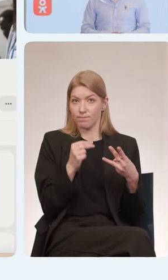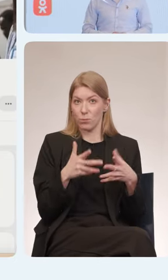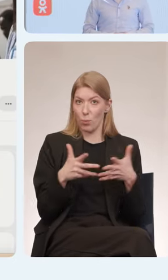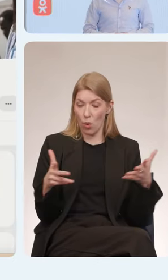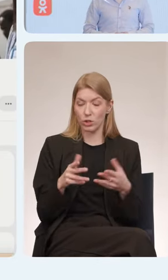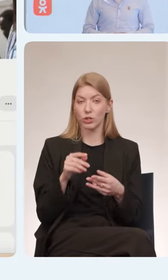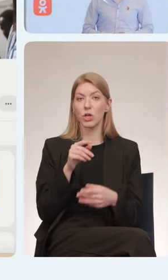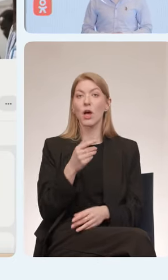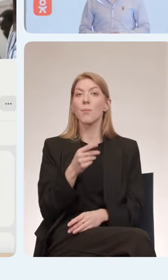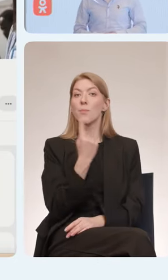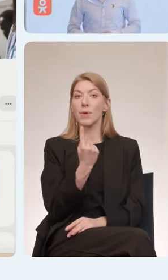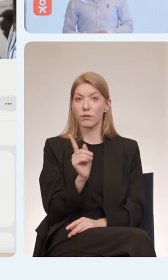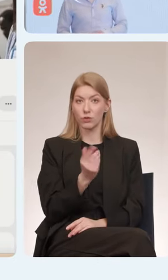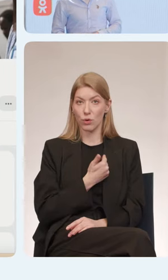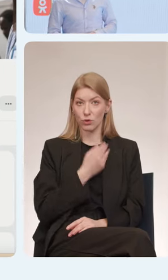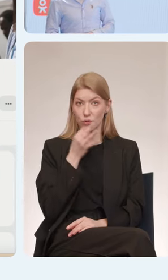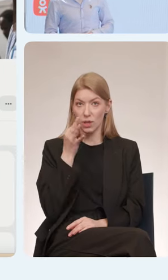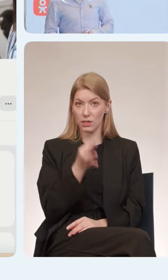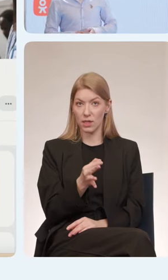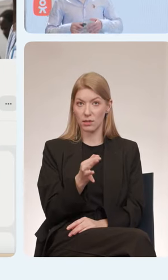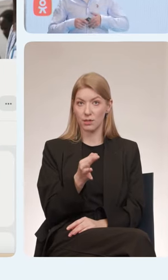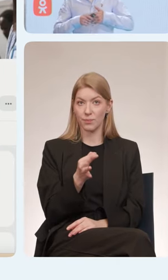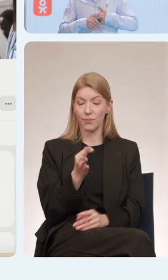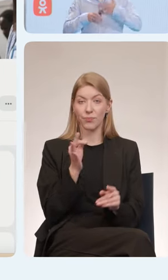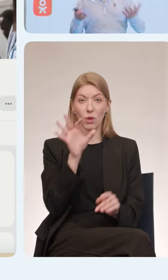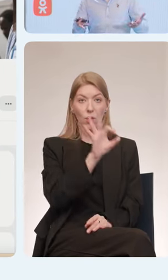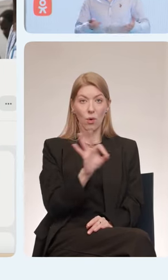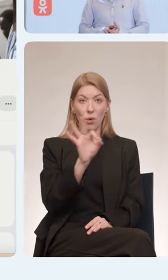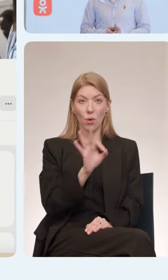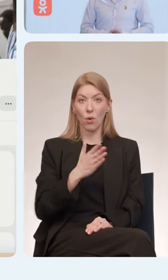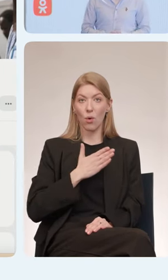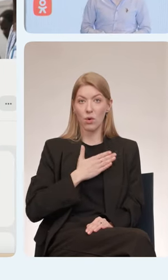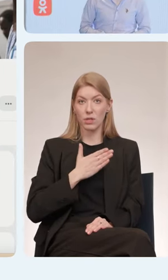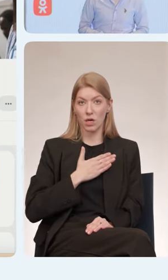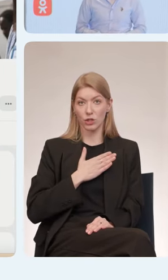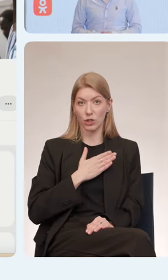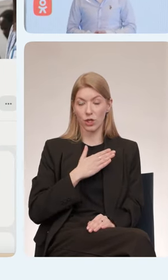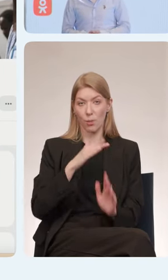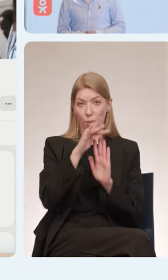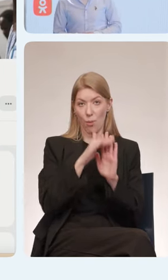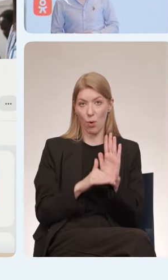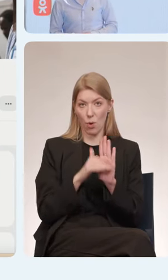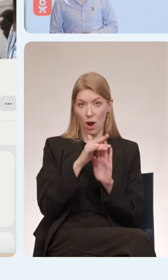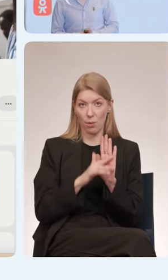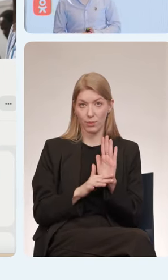и первое, о чем хочется сказать, это про наши грантовые программы. Мы